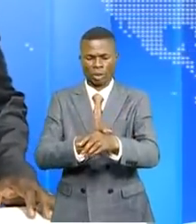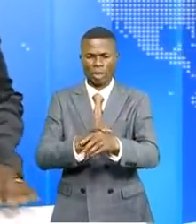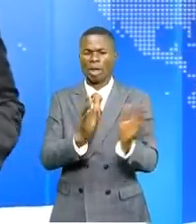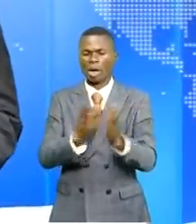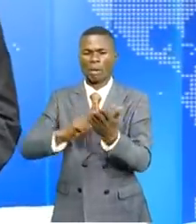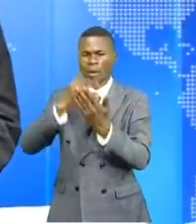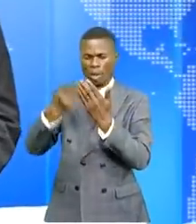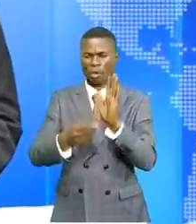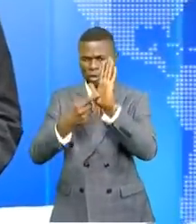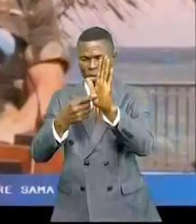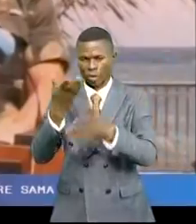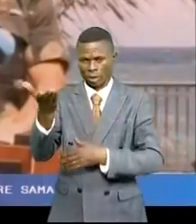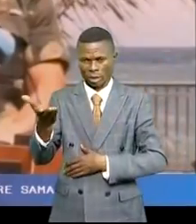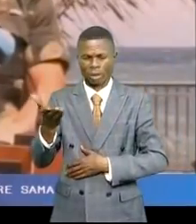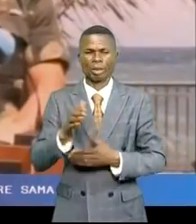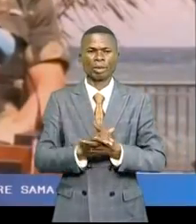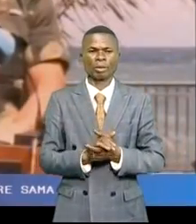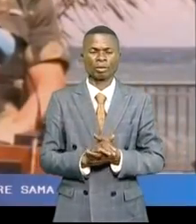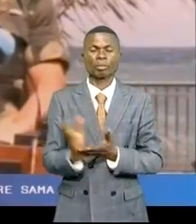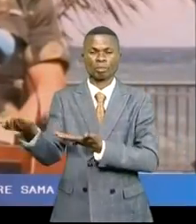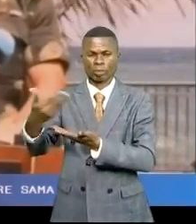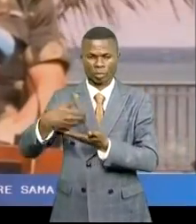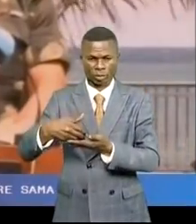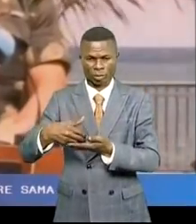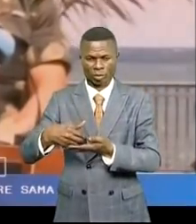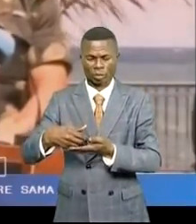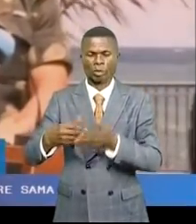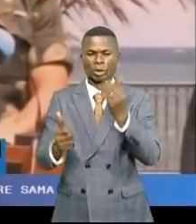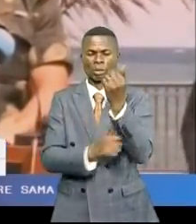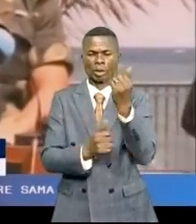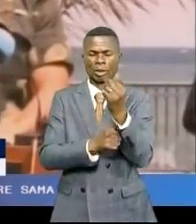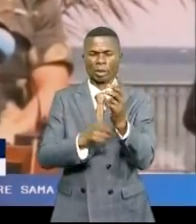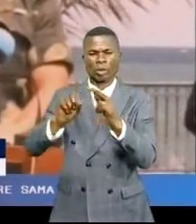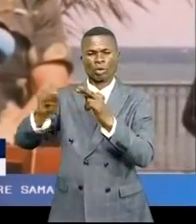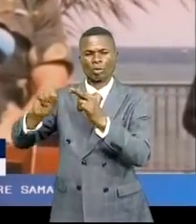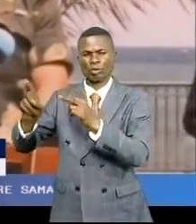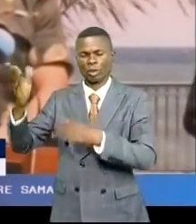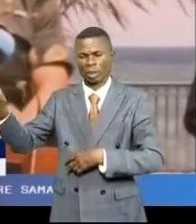qu'il a présenté. Le retour des autres compatriotes sinistrés,